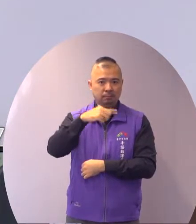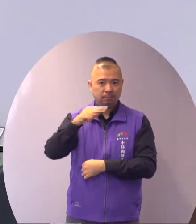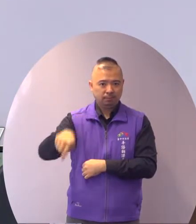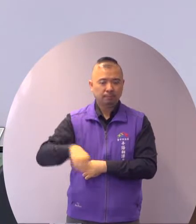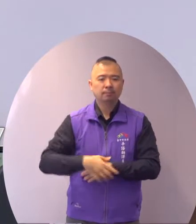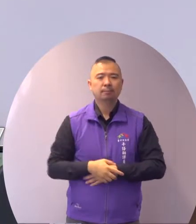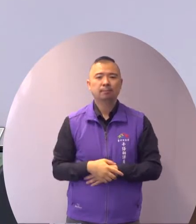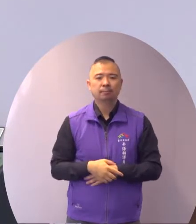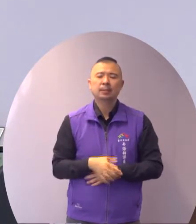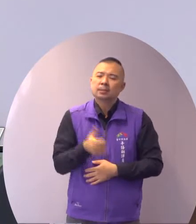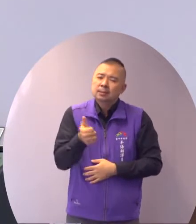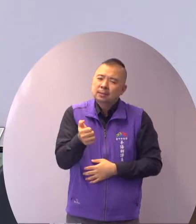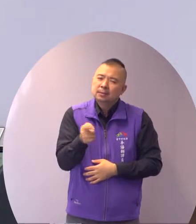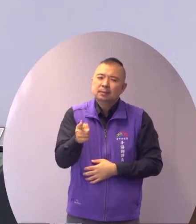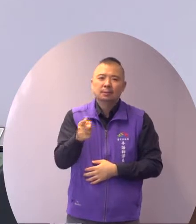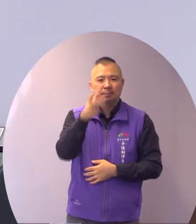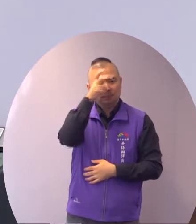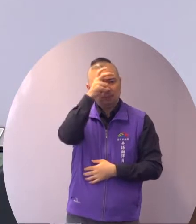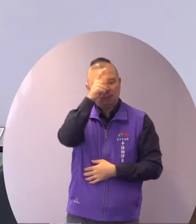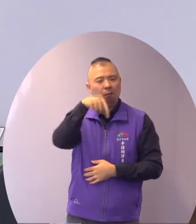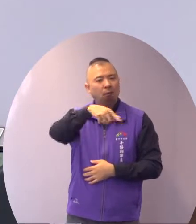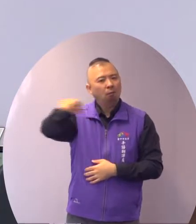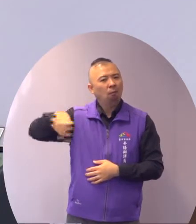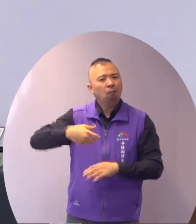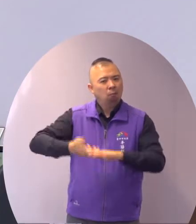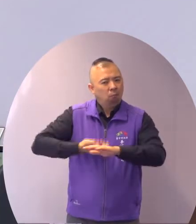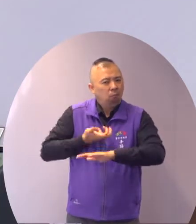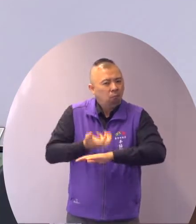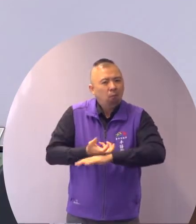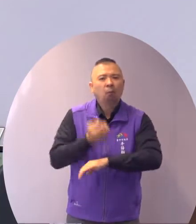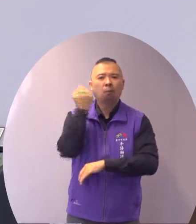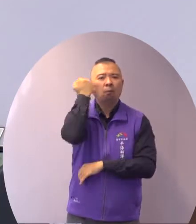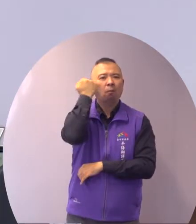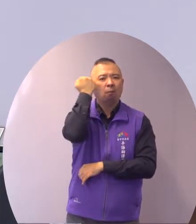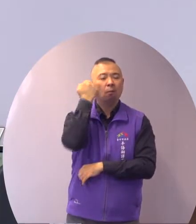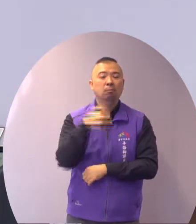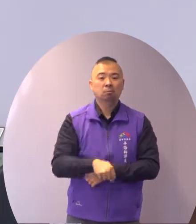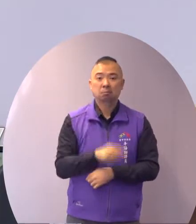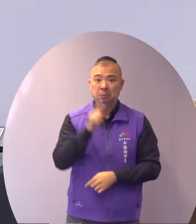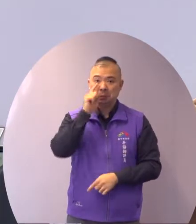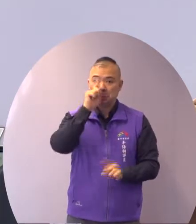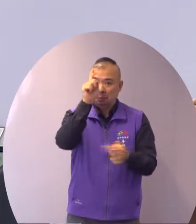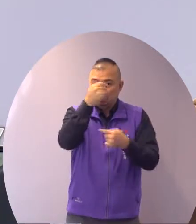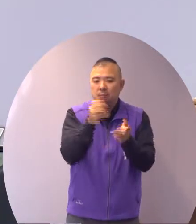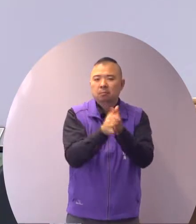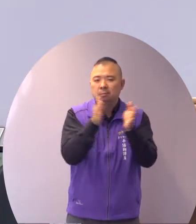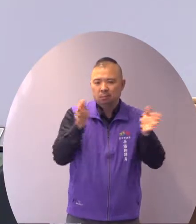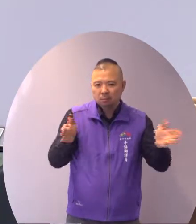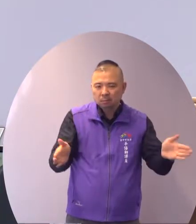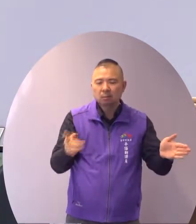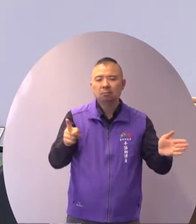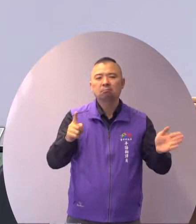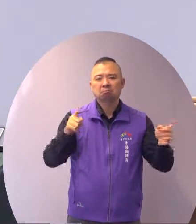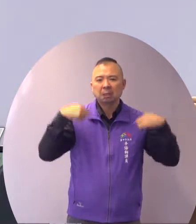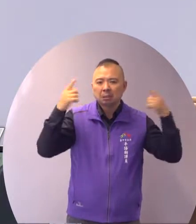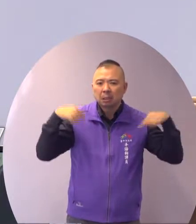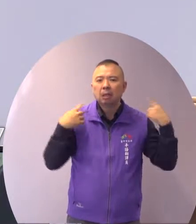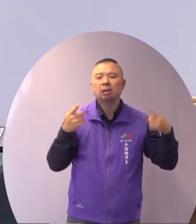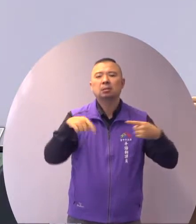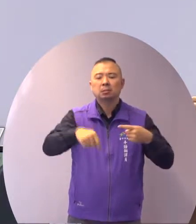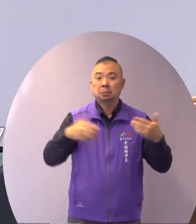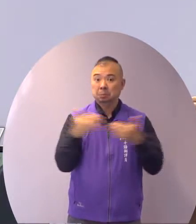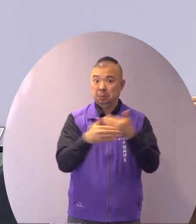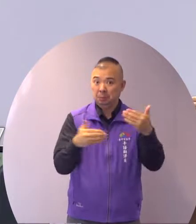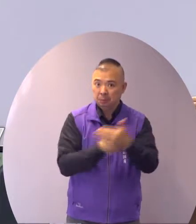41288人次。感谢辛苦的警察同仁。那年节期间本来就是交通或者治安